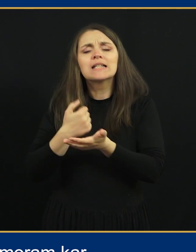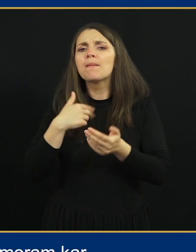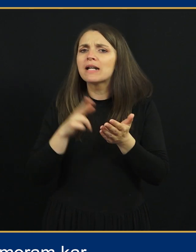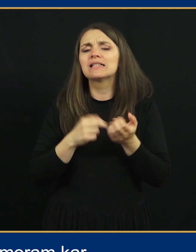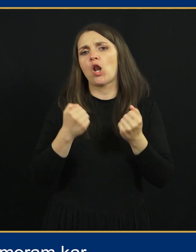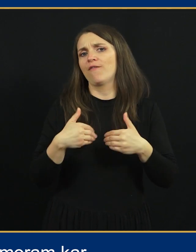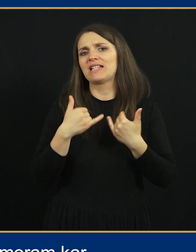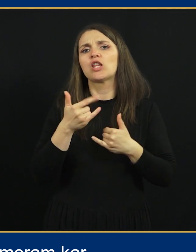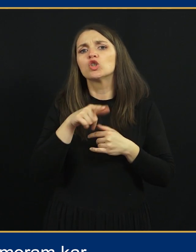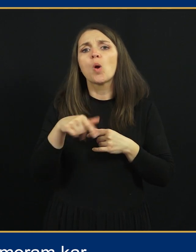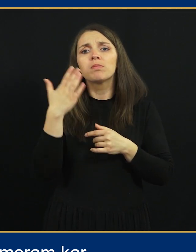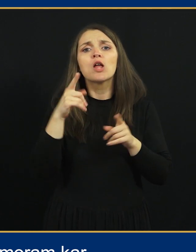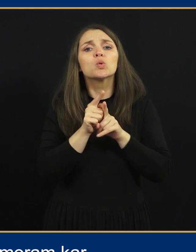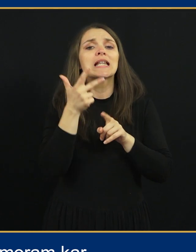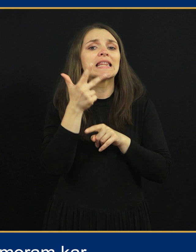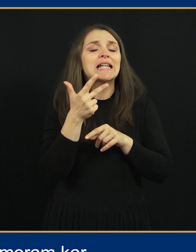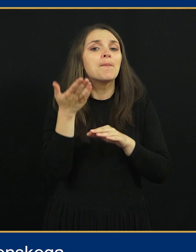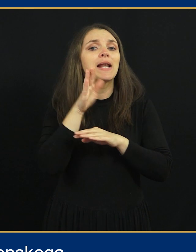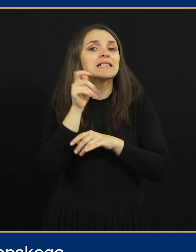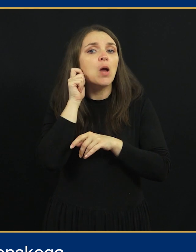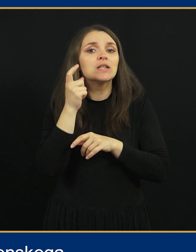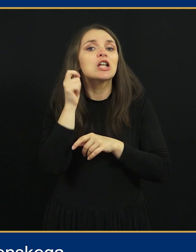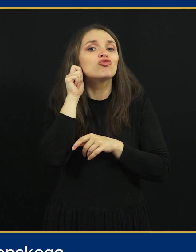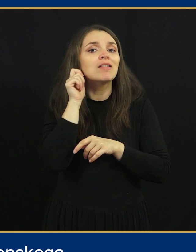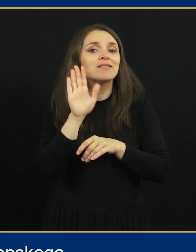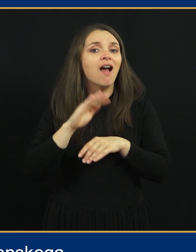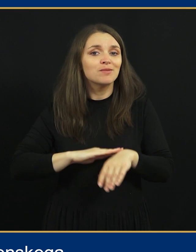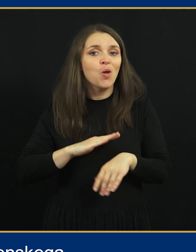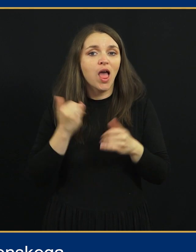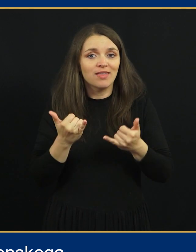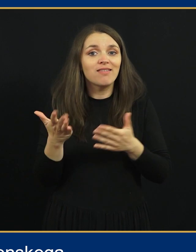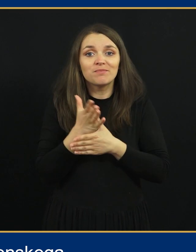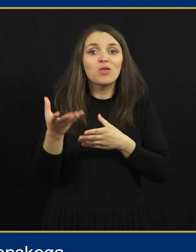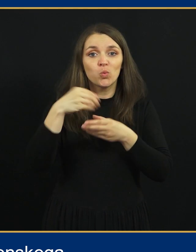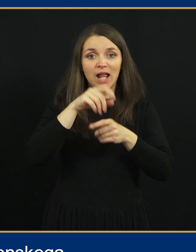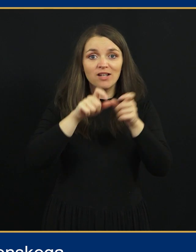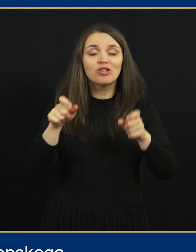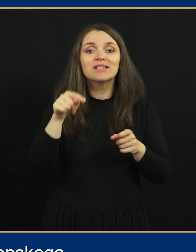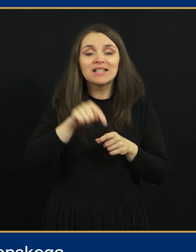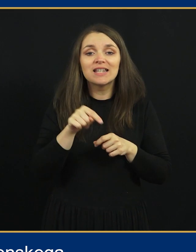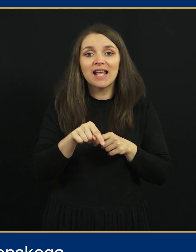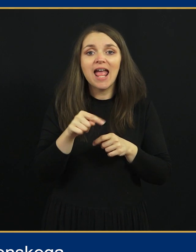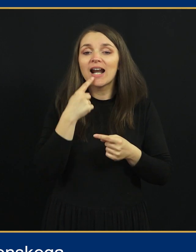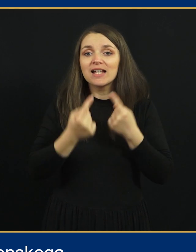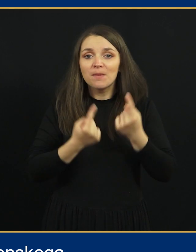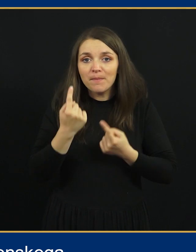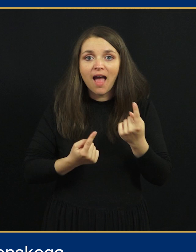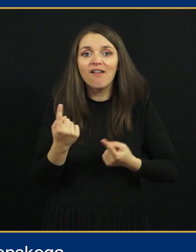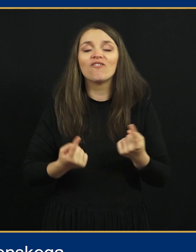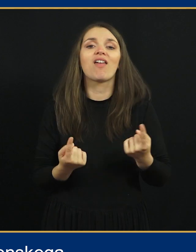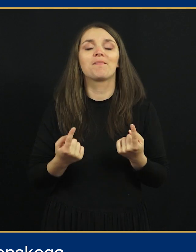kar na začetku poudariti, da sem res zelo vesela, da so bile tudi tri predstavnice ženskega spola danes med udeleženci